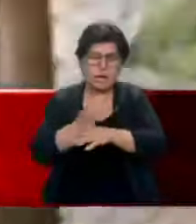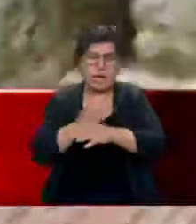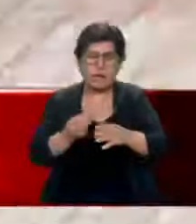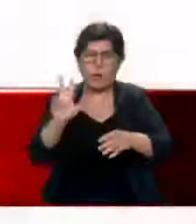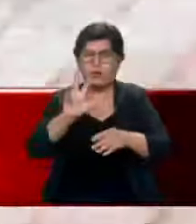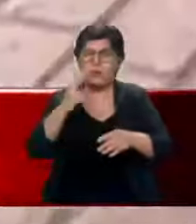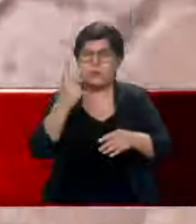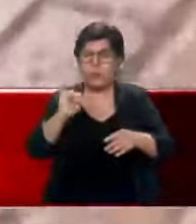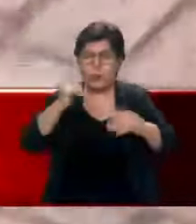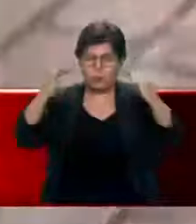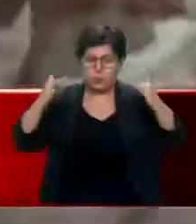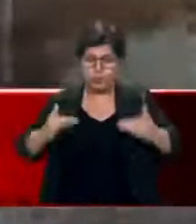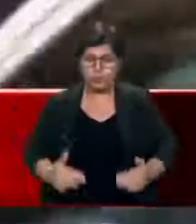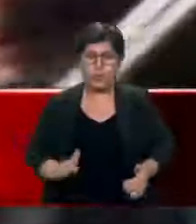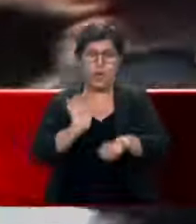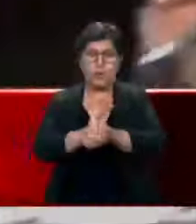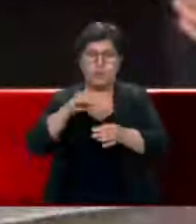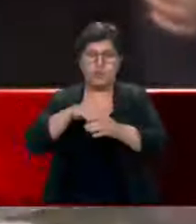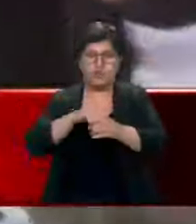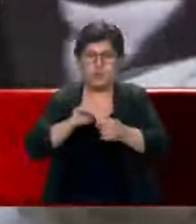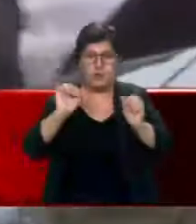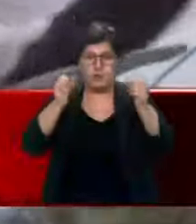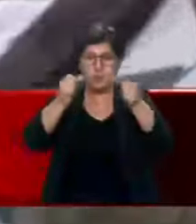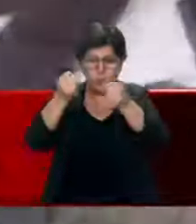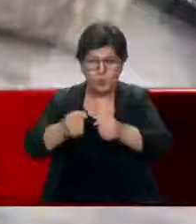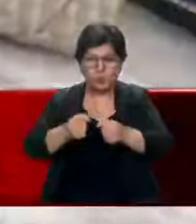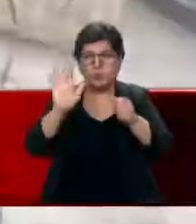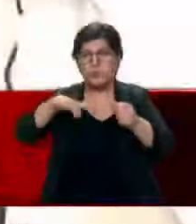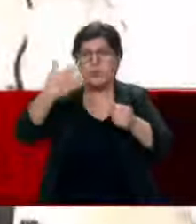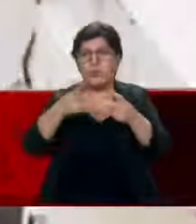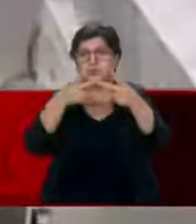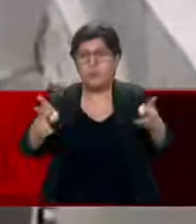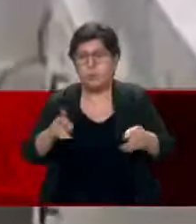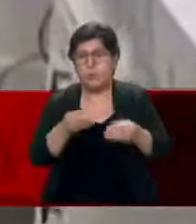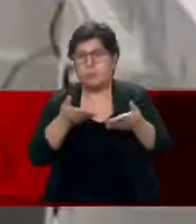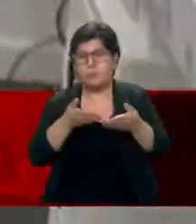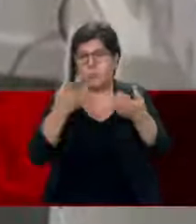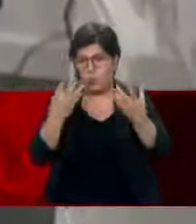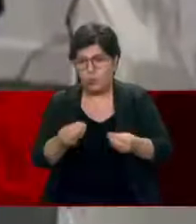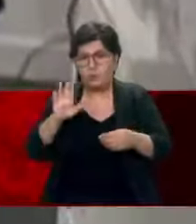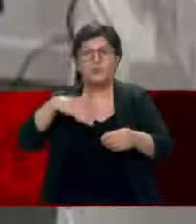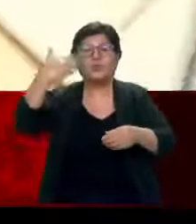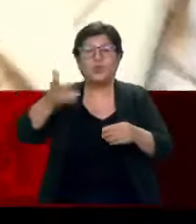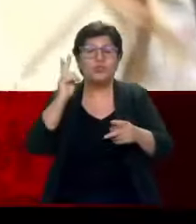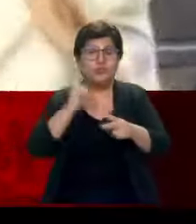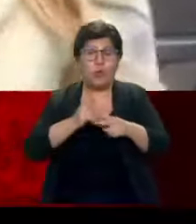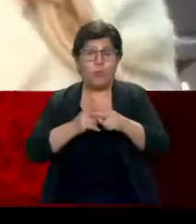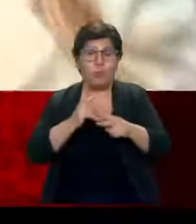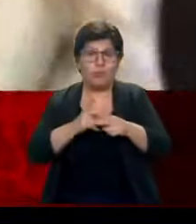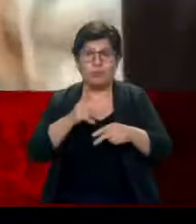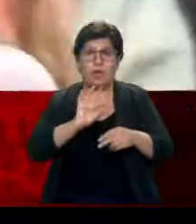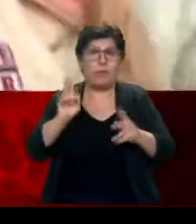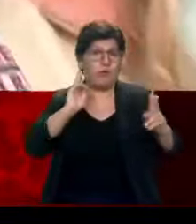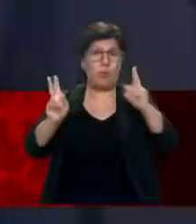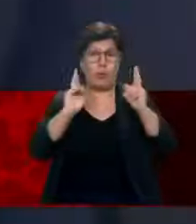düşen Candan'ın cezaevinden çıktıktan 2 gün sonra soluğu kuaförde almasıysa tepki çekti. Müşteki avukatları tahliye